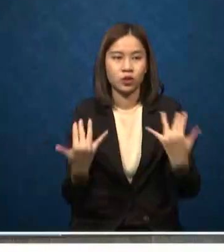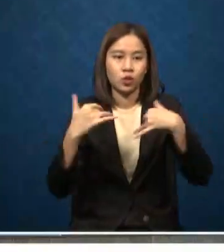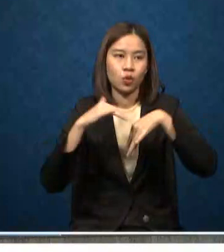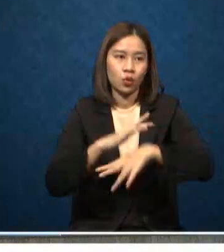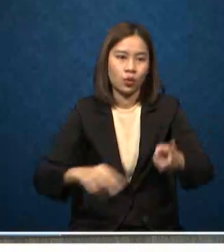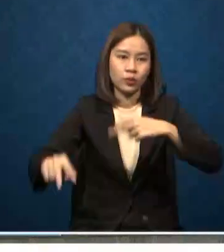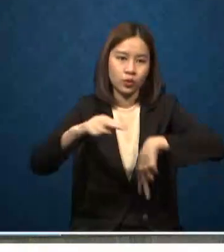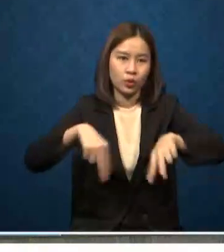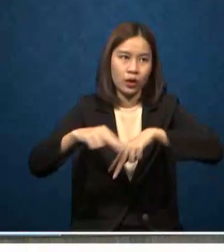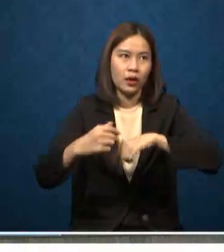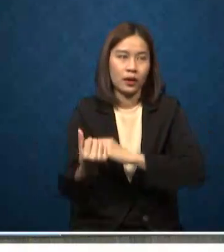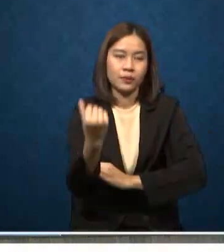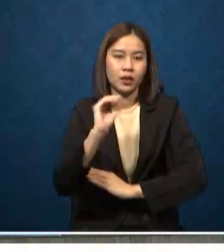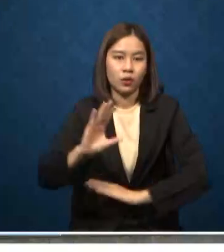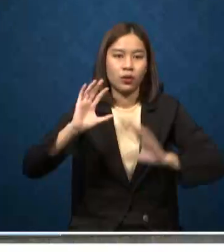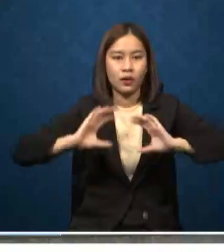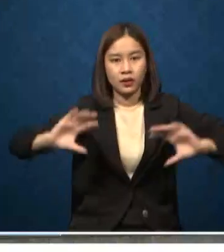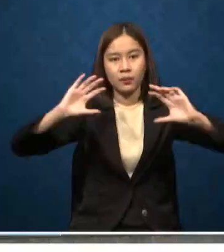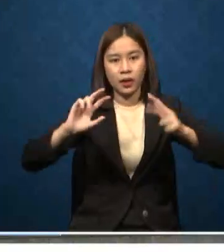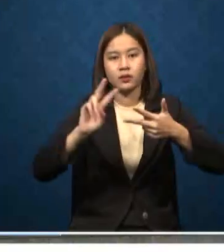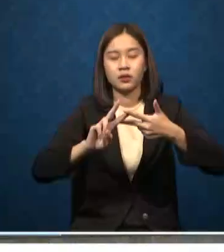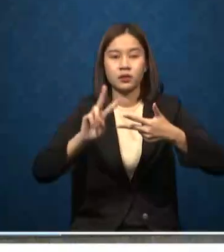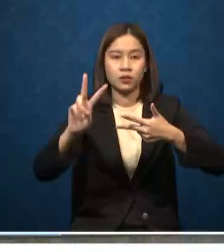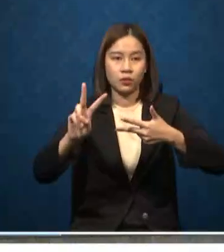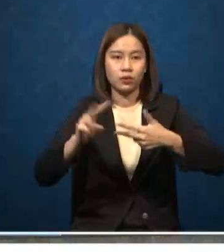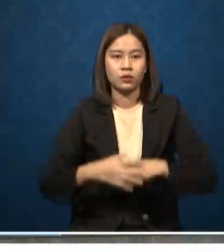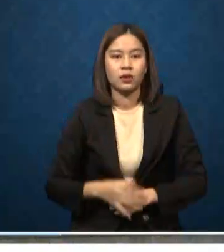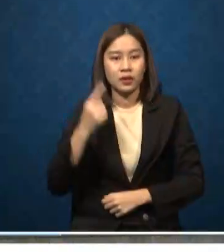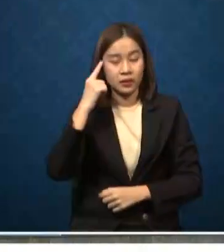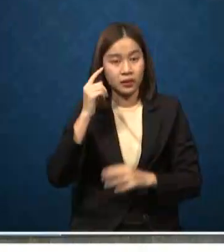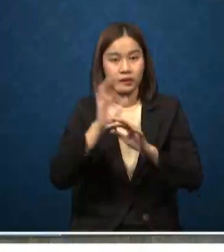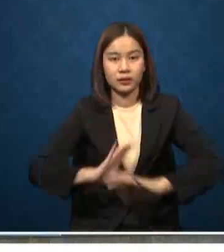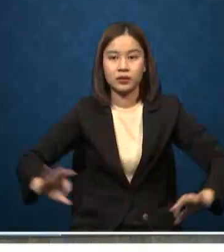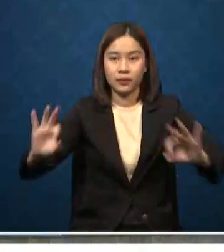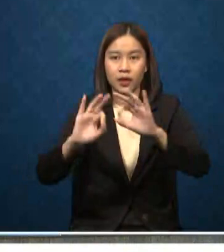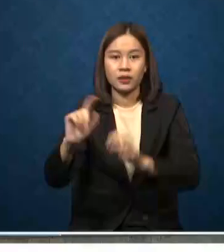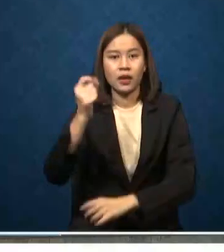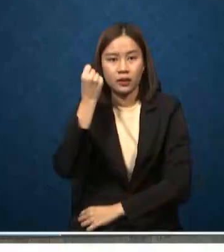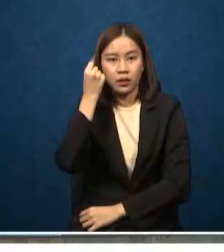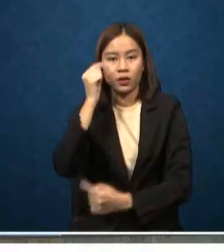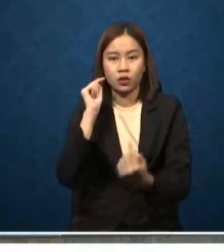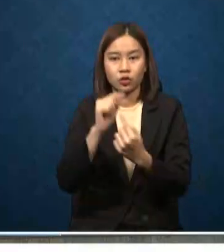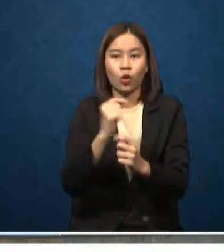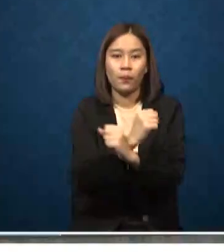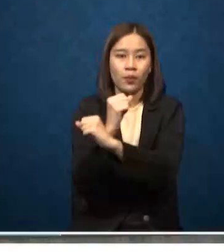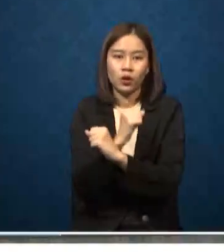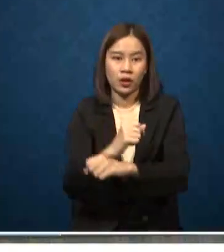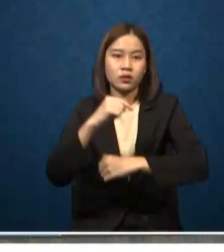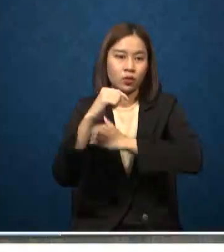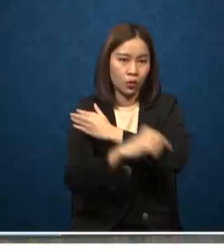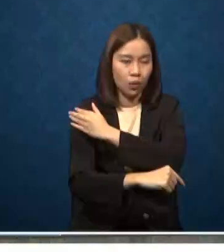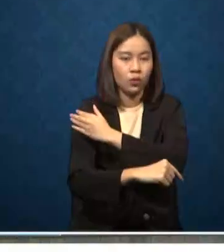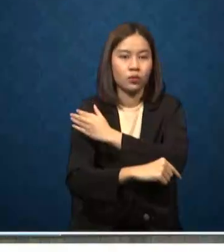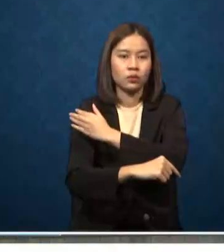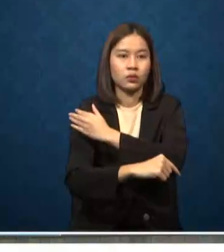วจสอบการใช้อำนาจของรัฐประการที่2ต้องให้ความสำคัญและเข้าใจการปราบปรามการทุจริตภ